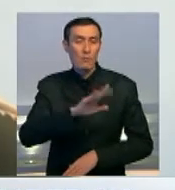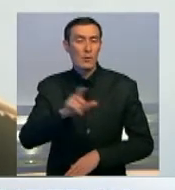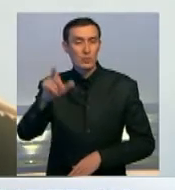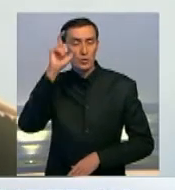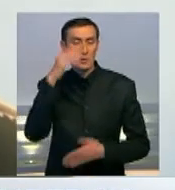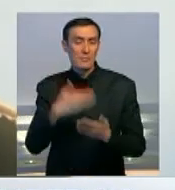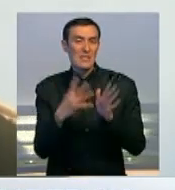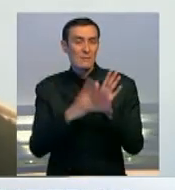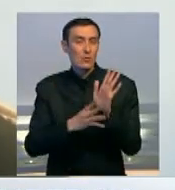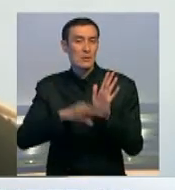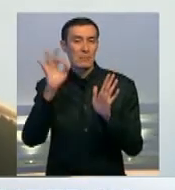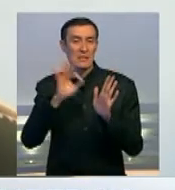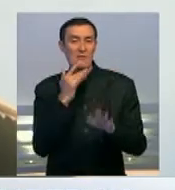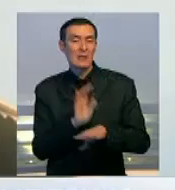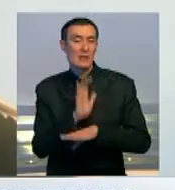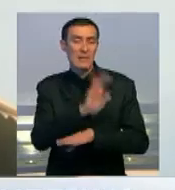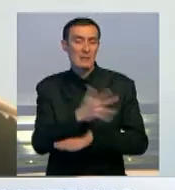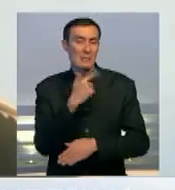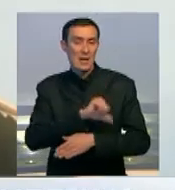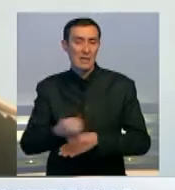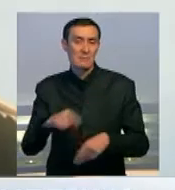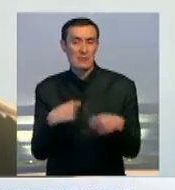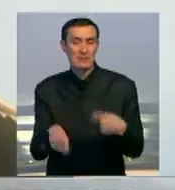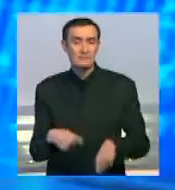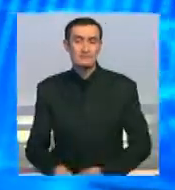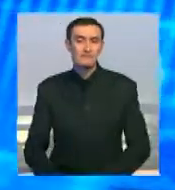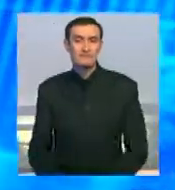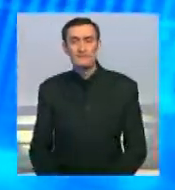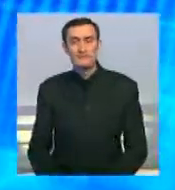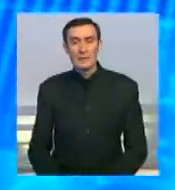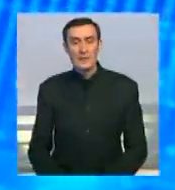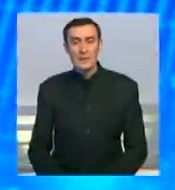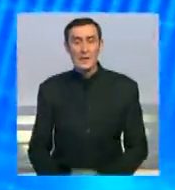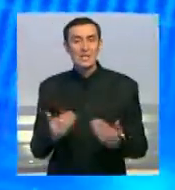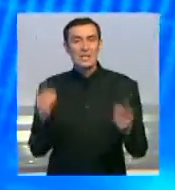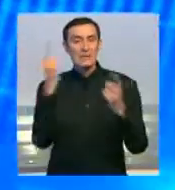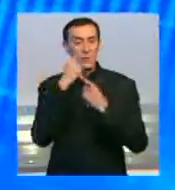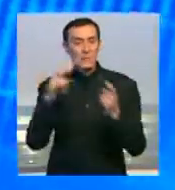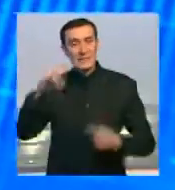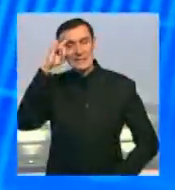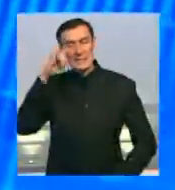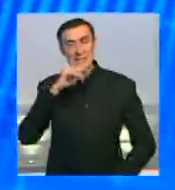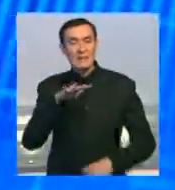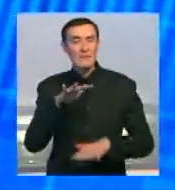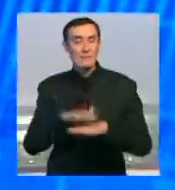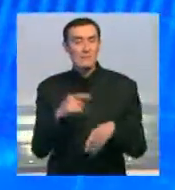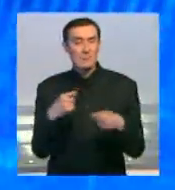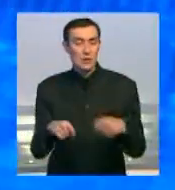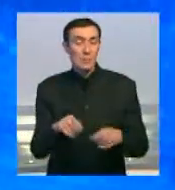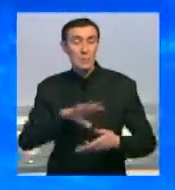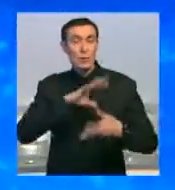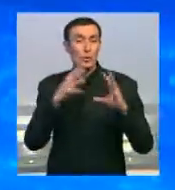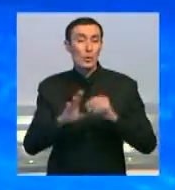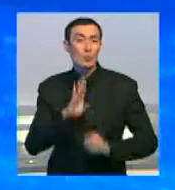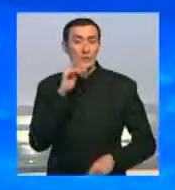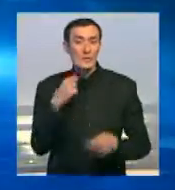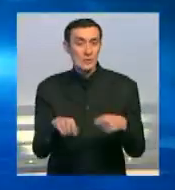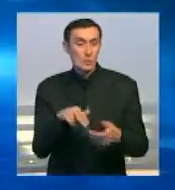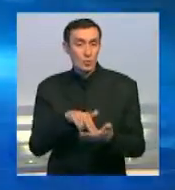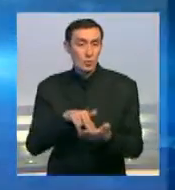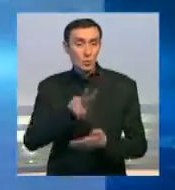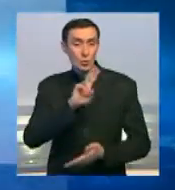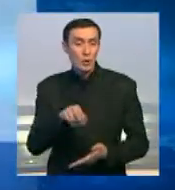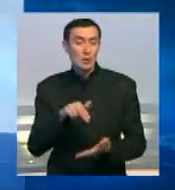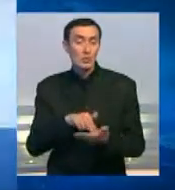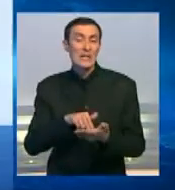Порядка 90% будет отправлено на экспорт. А сейчас информация с казахстанской фондовой биржи. По итогам утренней сессии курс